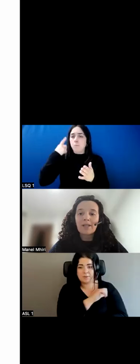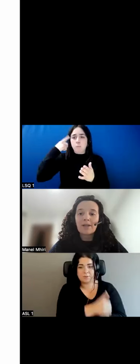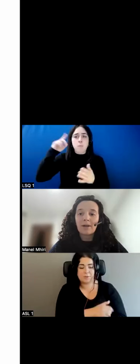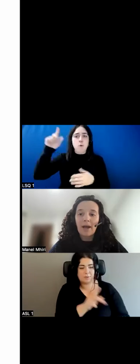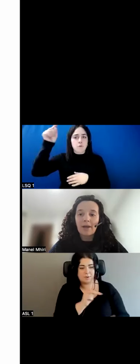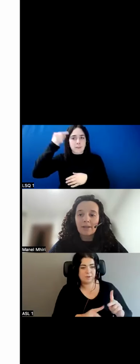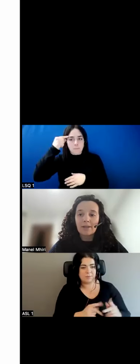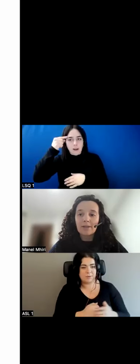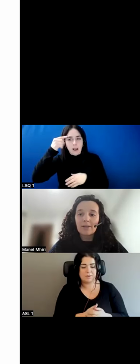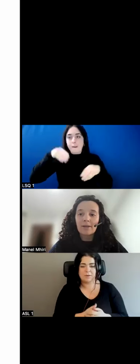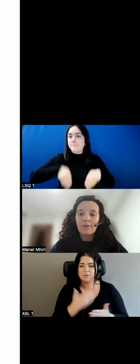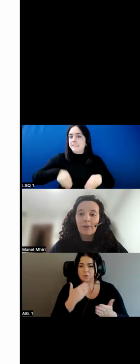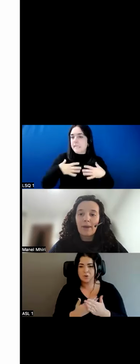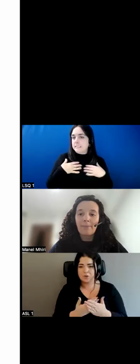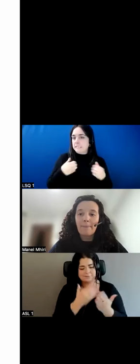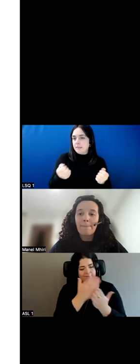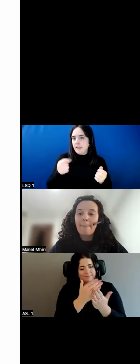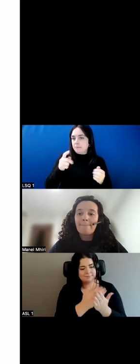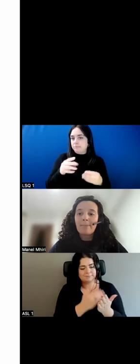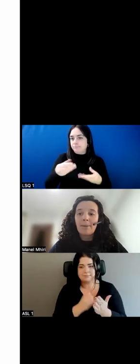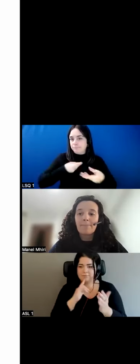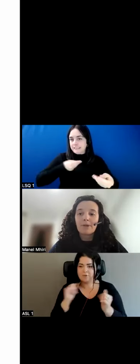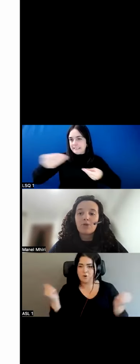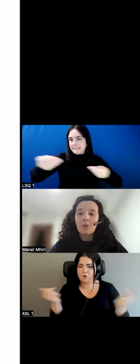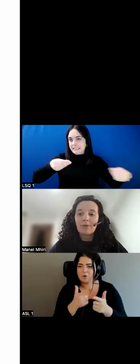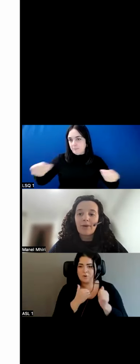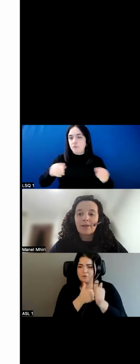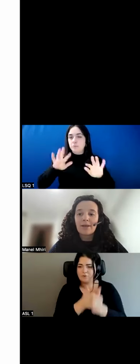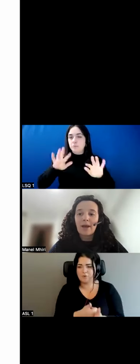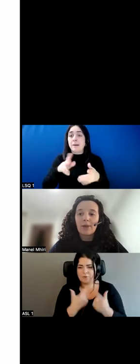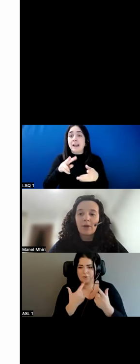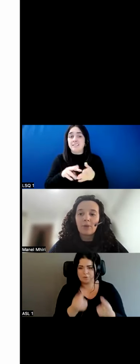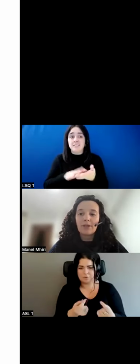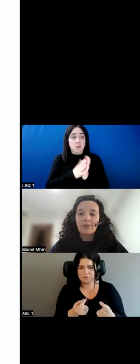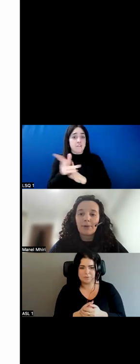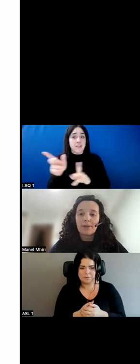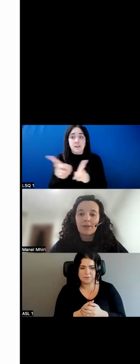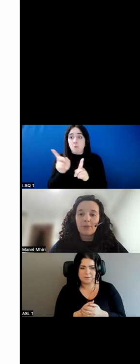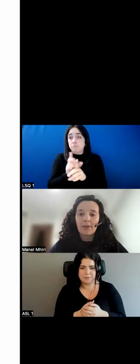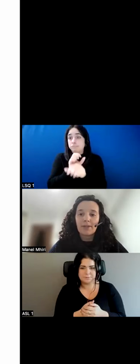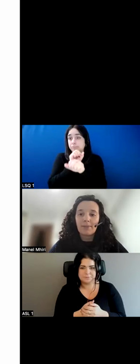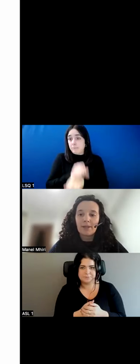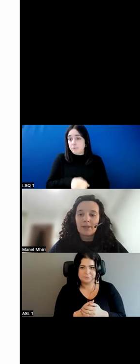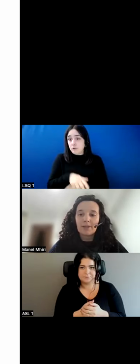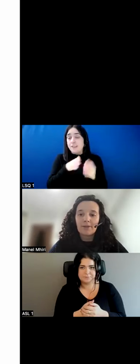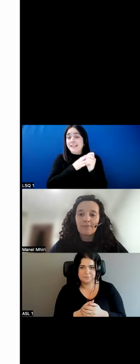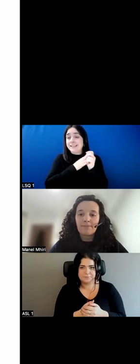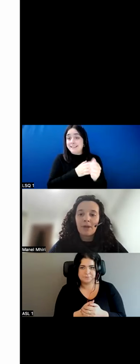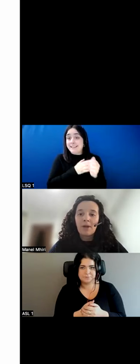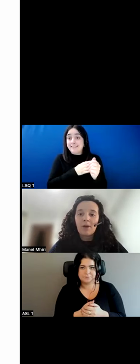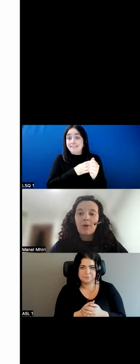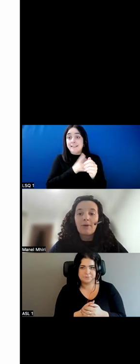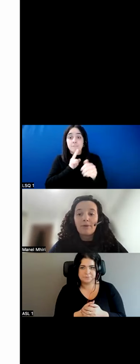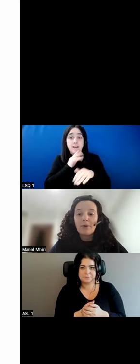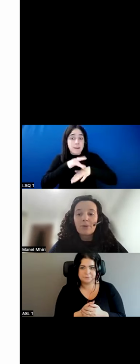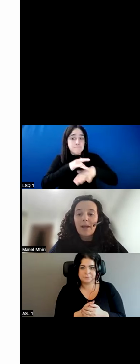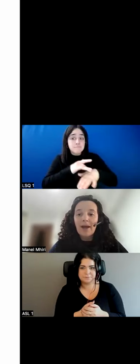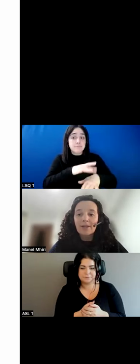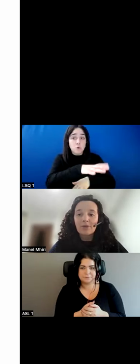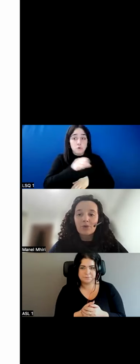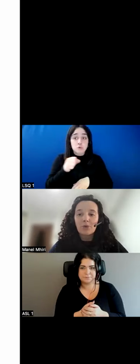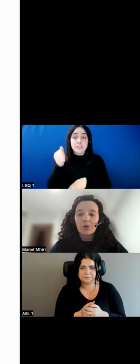la Santé, et devenir un guide pratique pour qu'il puisse faire avancer l'équité en matière de santé